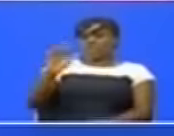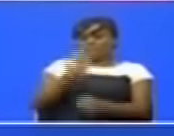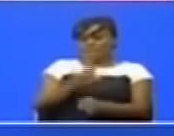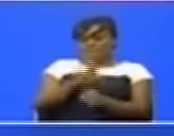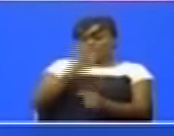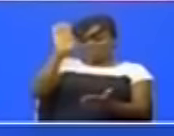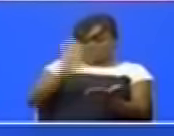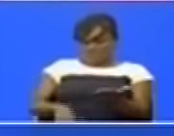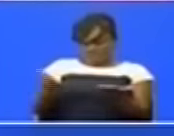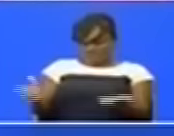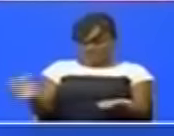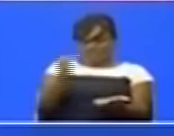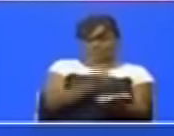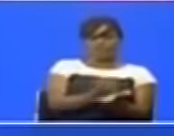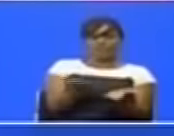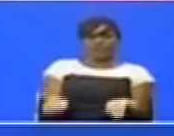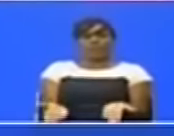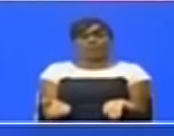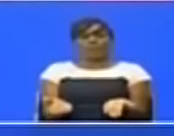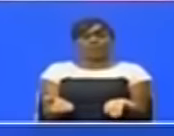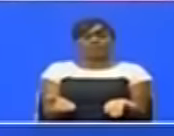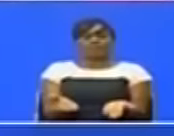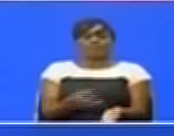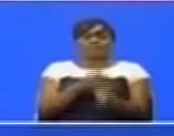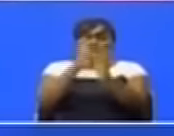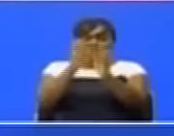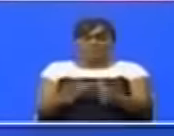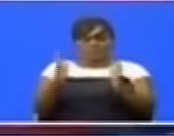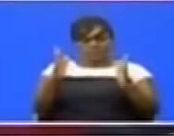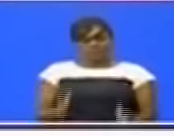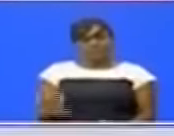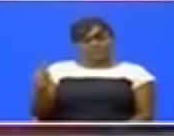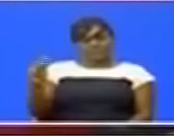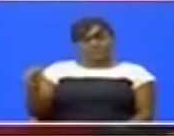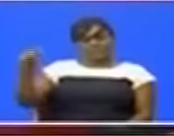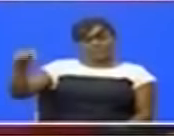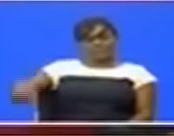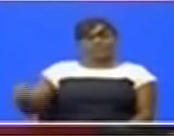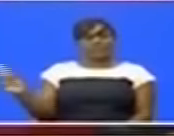kuliko walioteuliwa kwenye baraza hilo. Nicholas Wambua, KTN Leo, Nairobi.